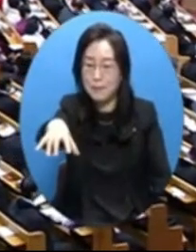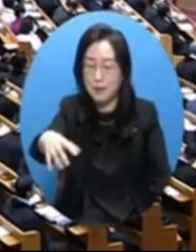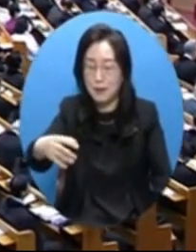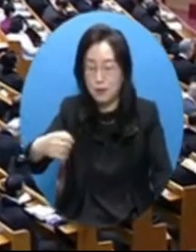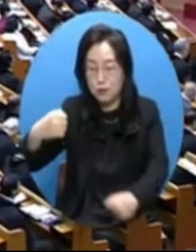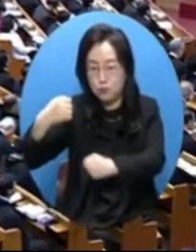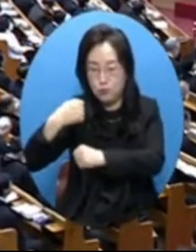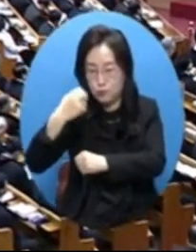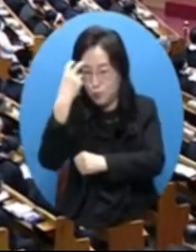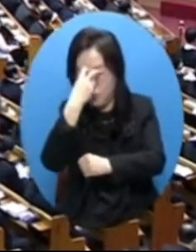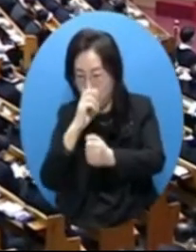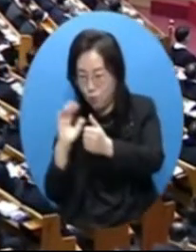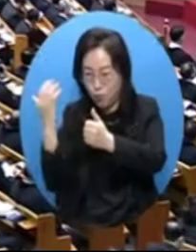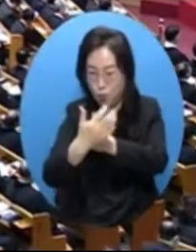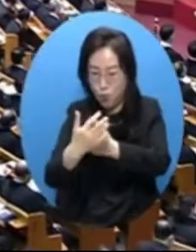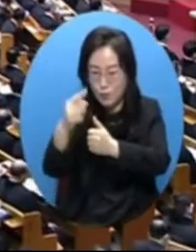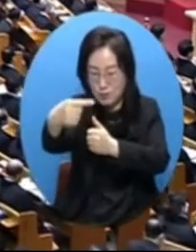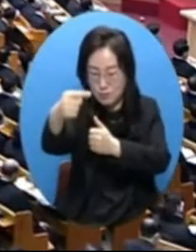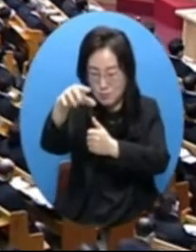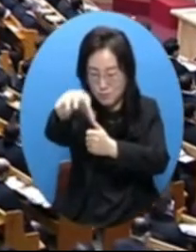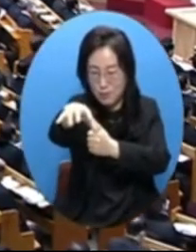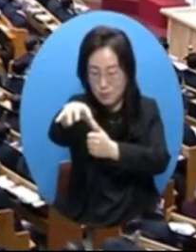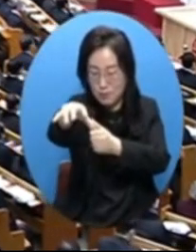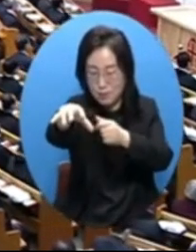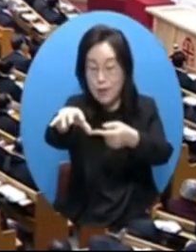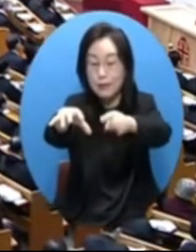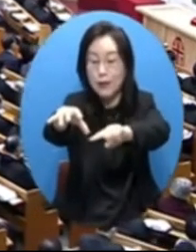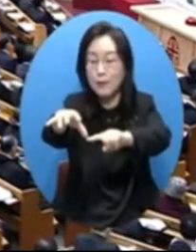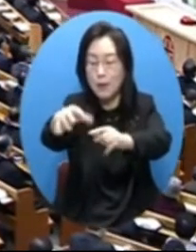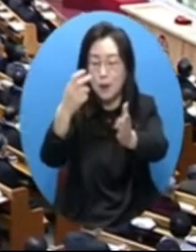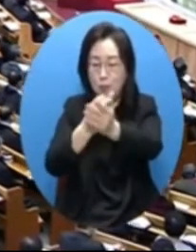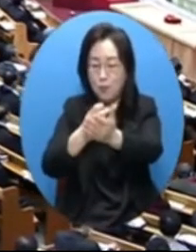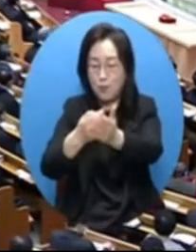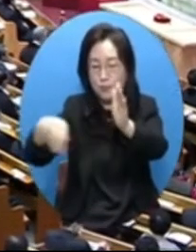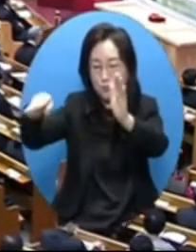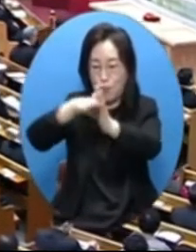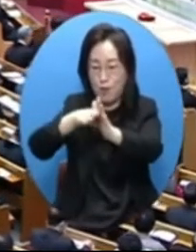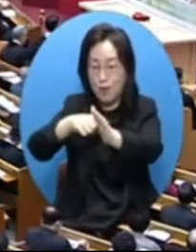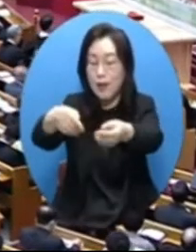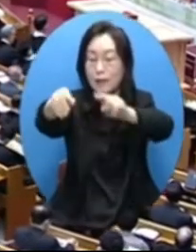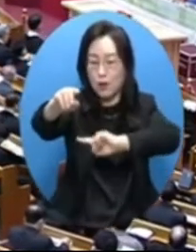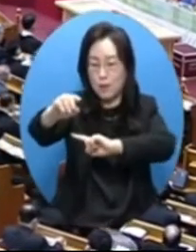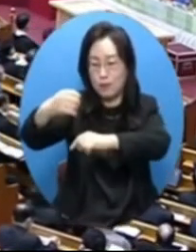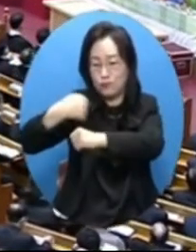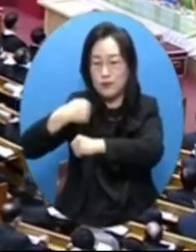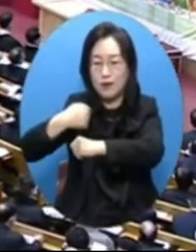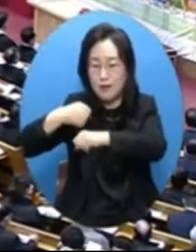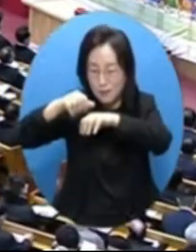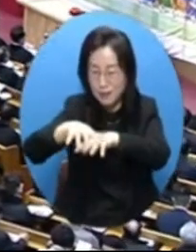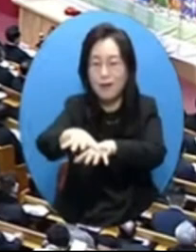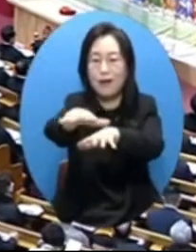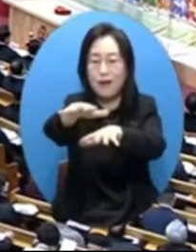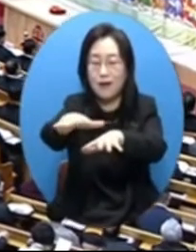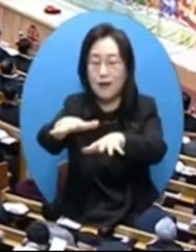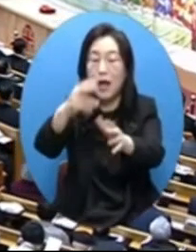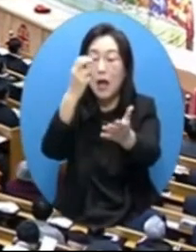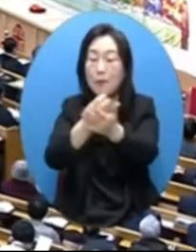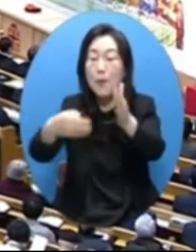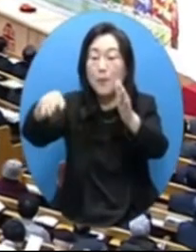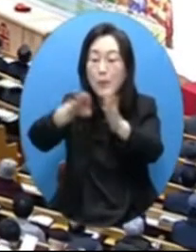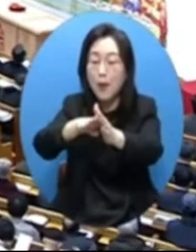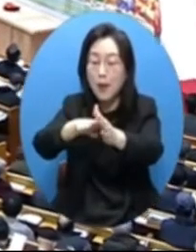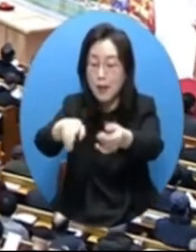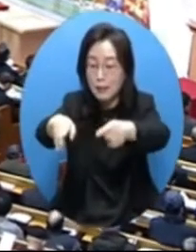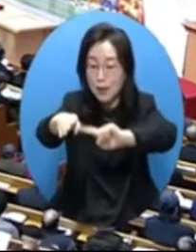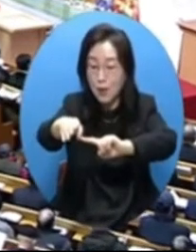일진이 나가고 그 뒤에 법계가 나가는데 법계지에 모든 군사들이 따라갔습니다 근데 법궤 바로 뒤에는